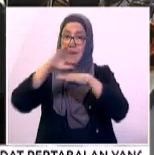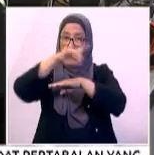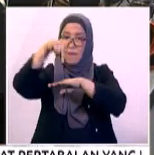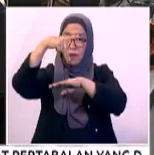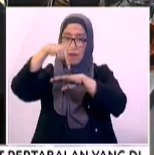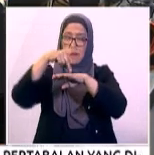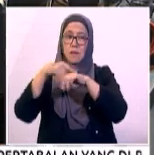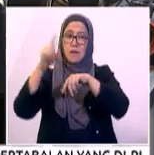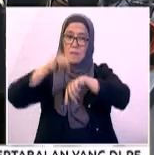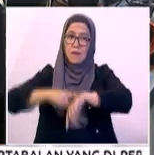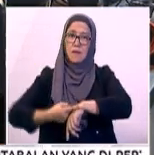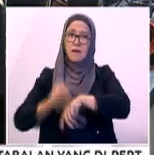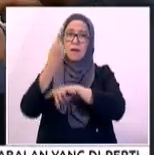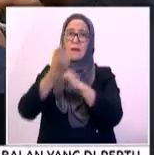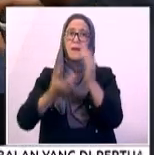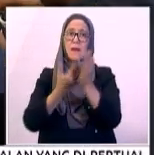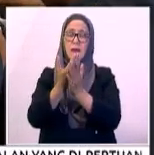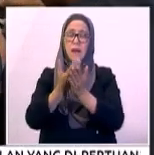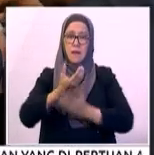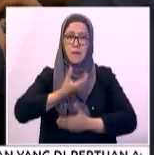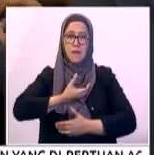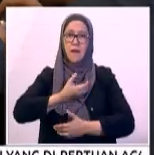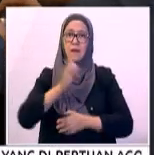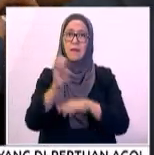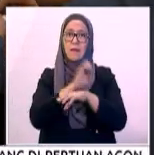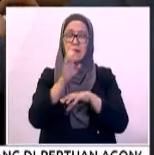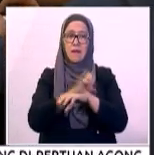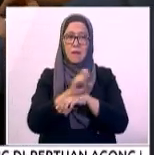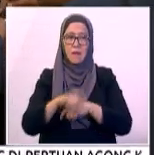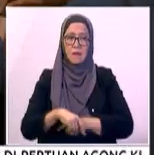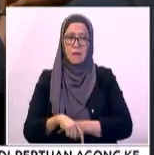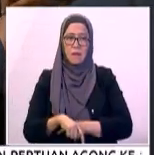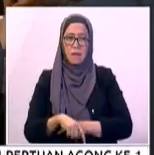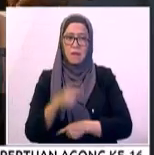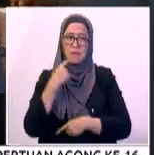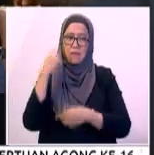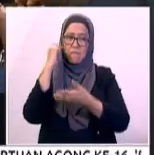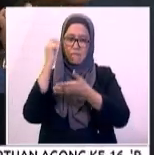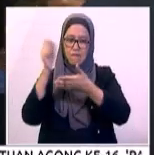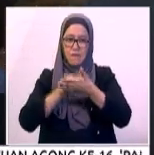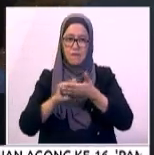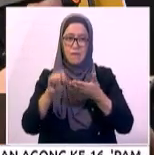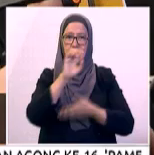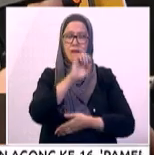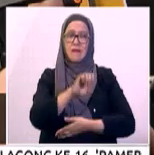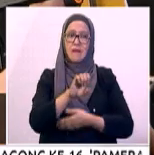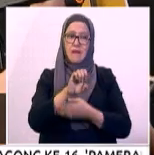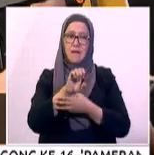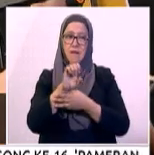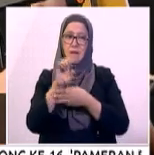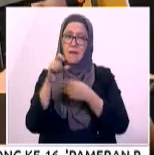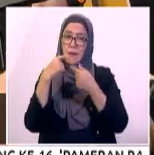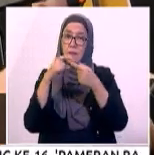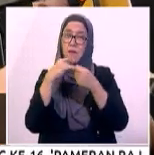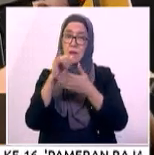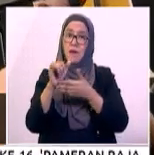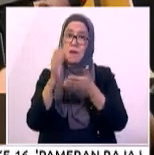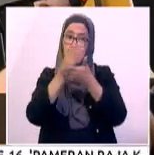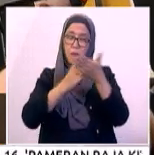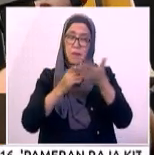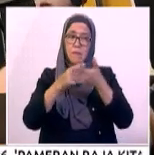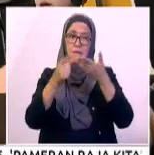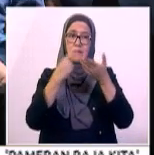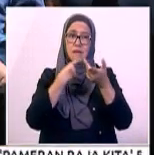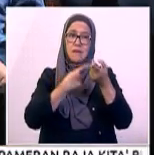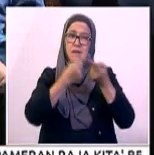6 pingat emas. Jelas Setiausaha ESM Hisham Darus, pihaknya ada membuat perbincangan dengan Perbadanan Ekonomi Digital